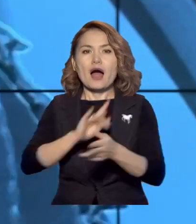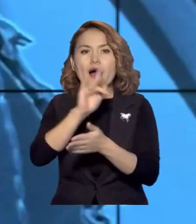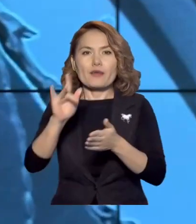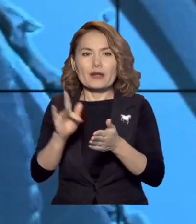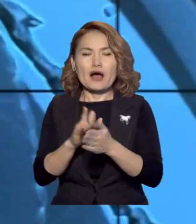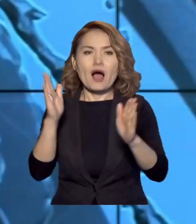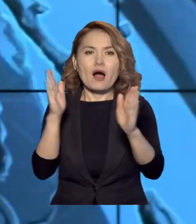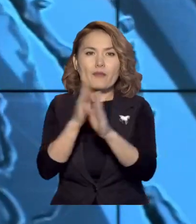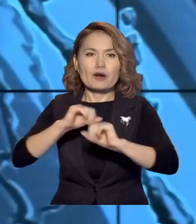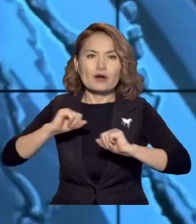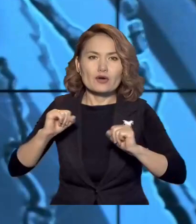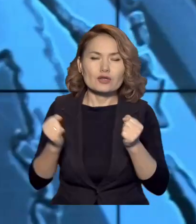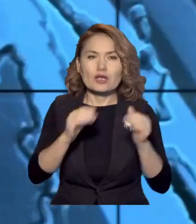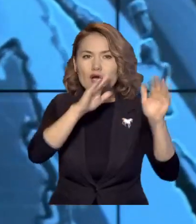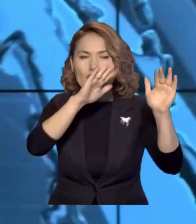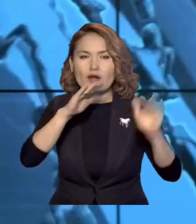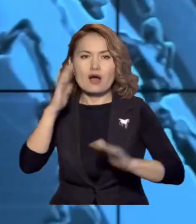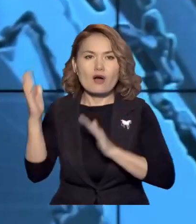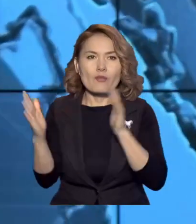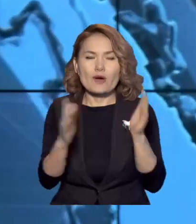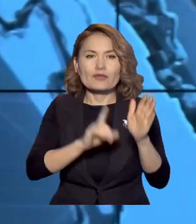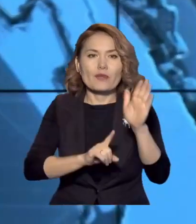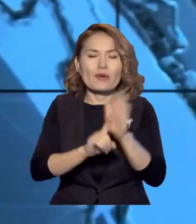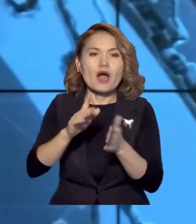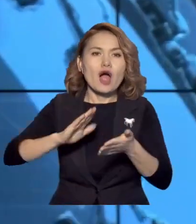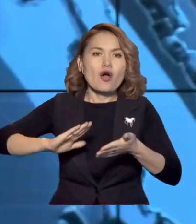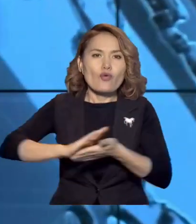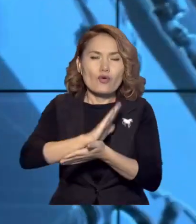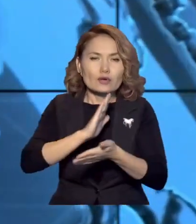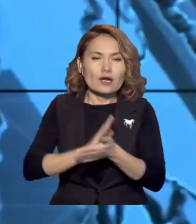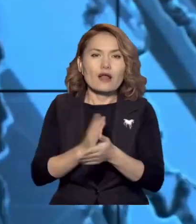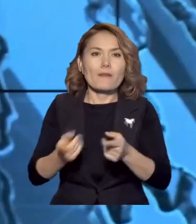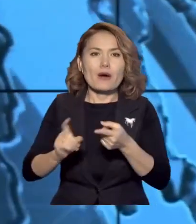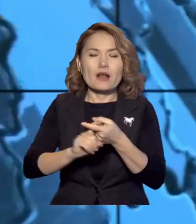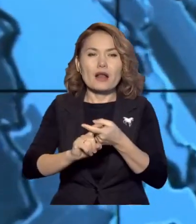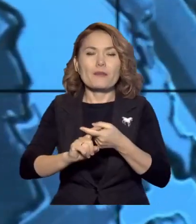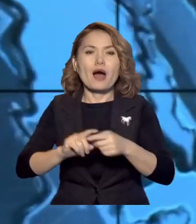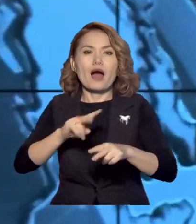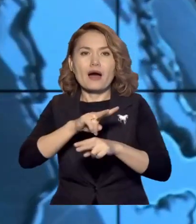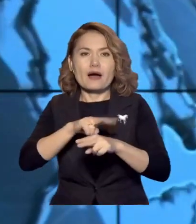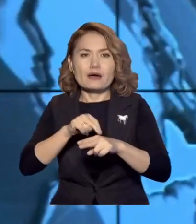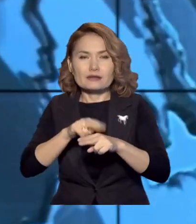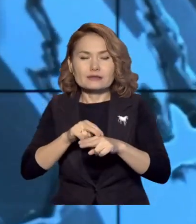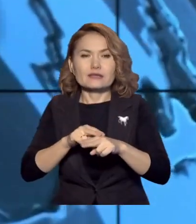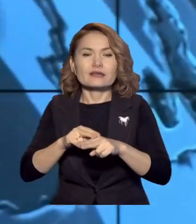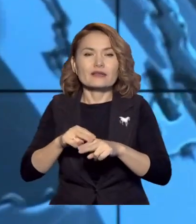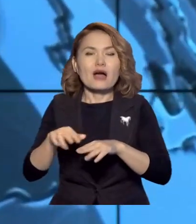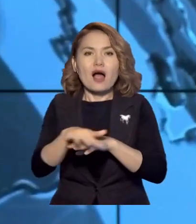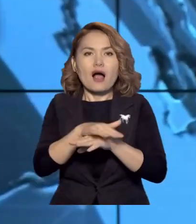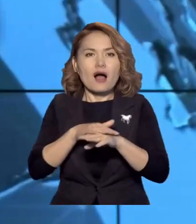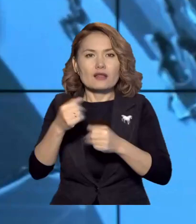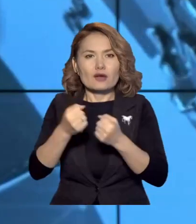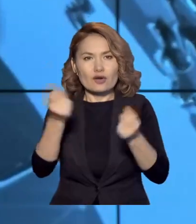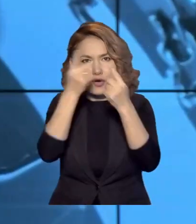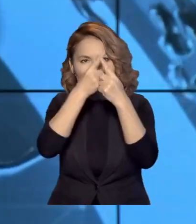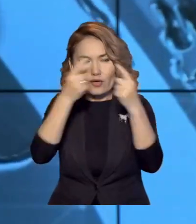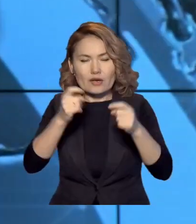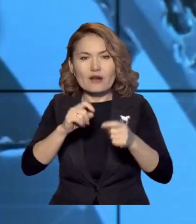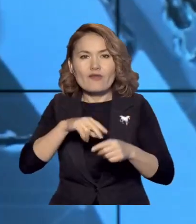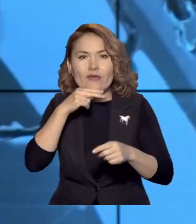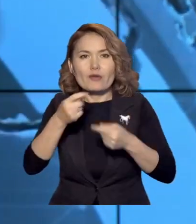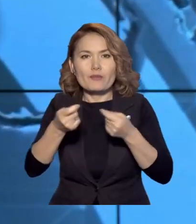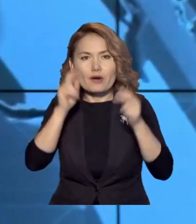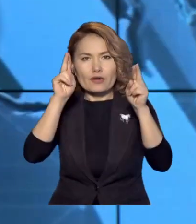Елордада да ауа райы күрт бұзылып, көктайғақ болуына байланысты елордалық полицейлер көлік иелеріне сақ болуға шақырды. Өткен тәулікте бас